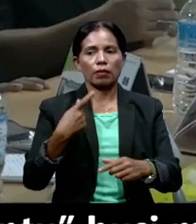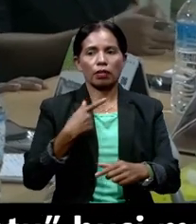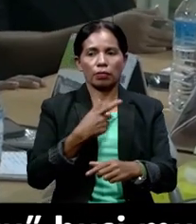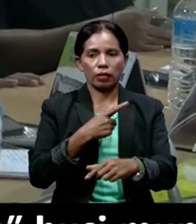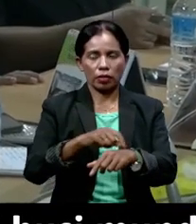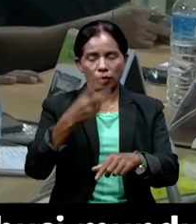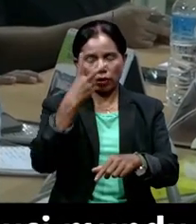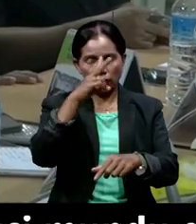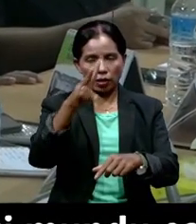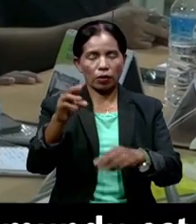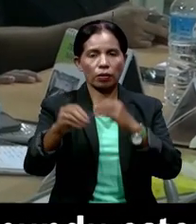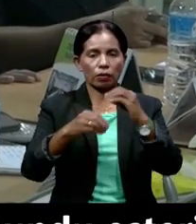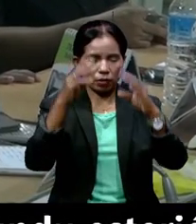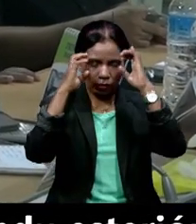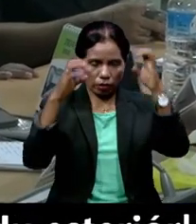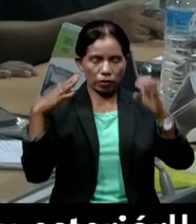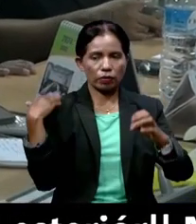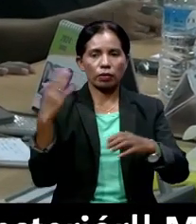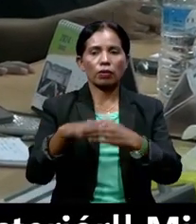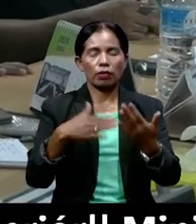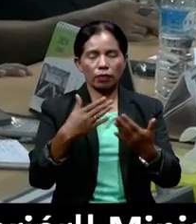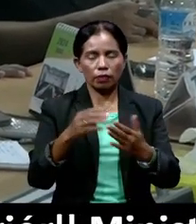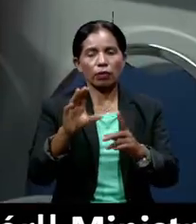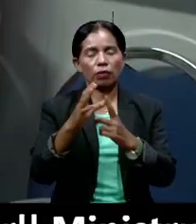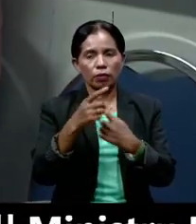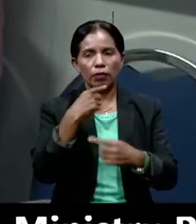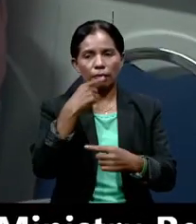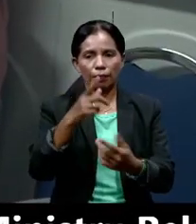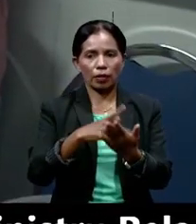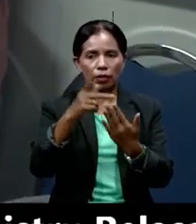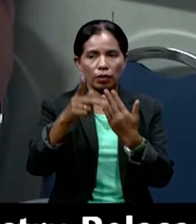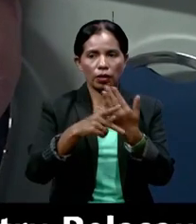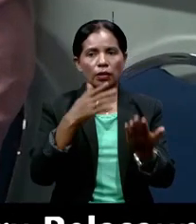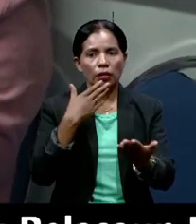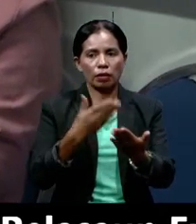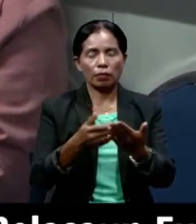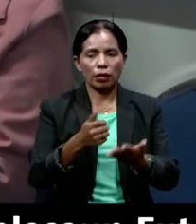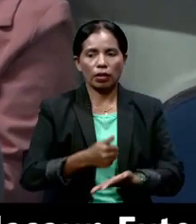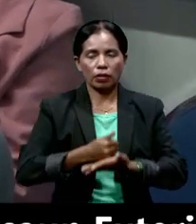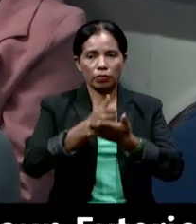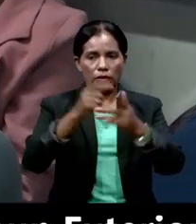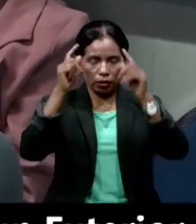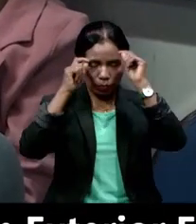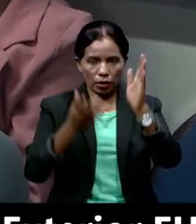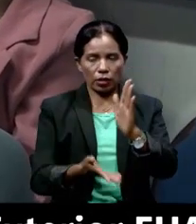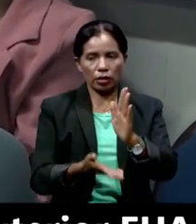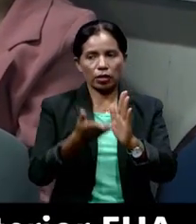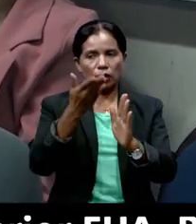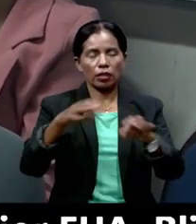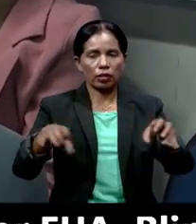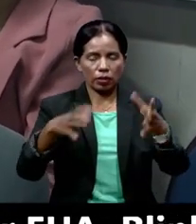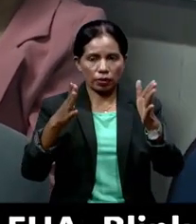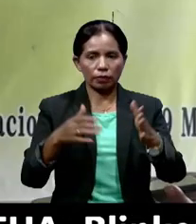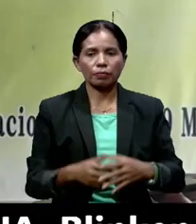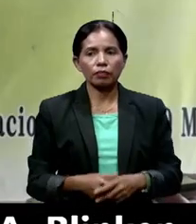terata asunto edukasi juventude, cidadania no cultura considera program ini diak tambah bele apoya Timor Leste hasai kualidade rekursu humano.